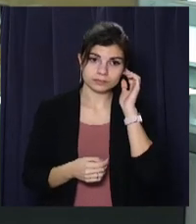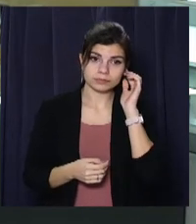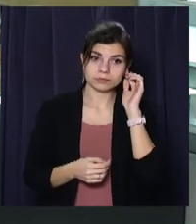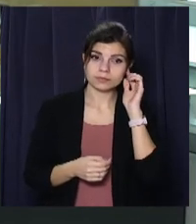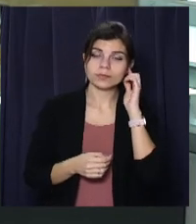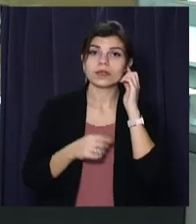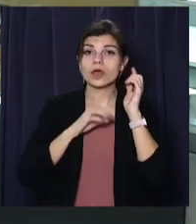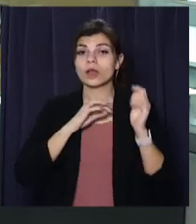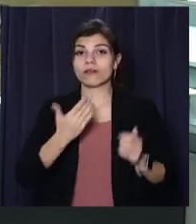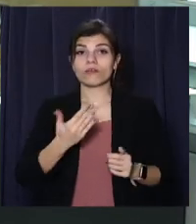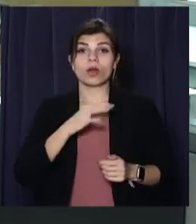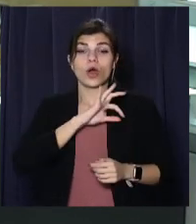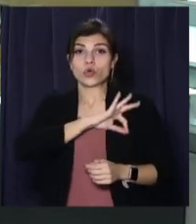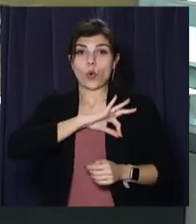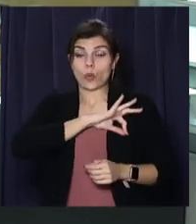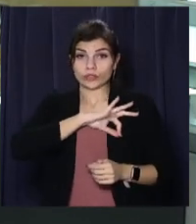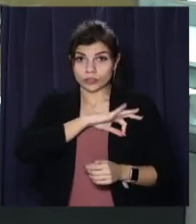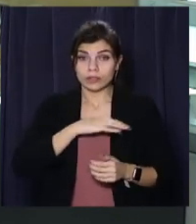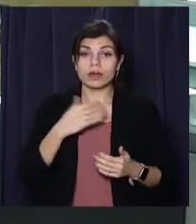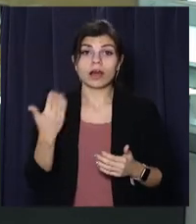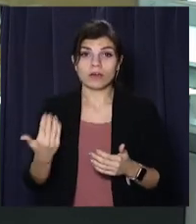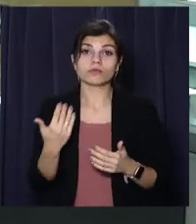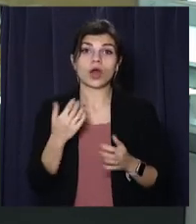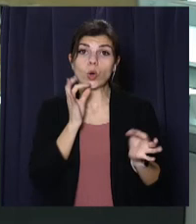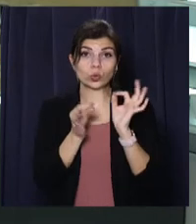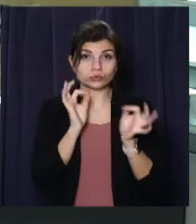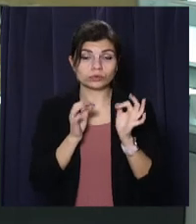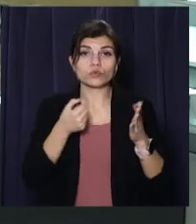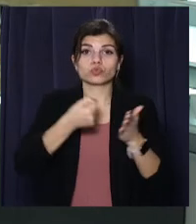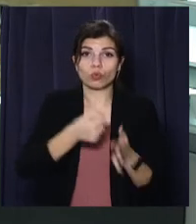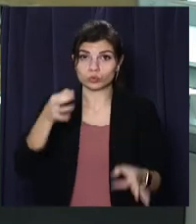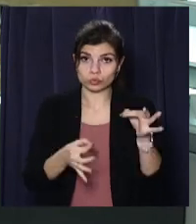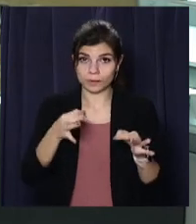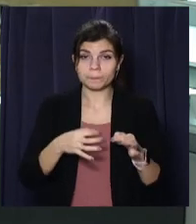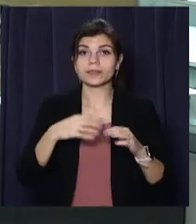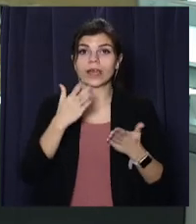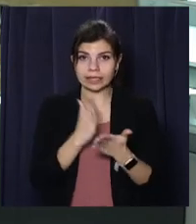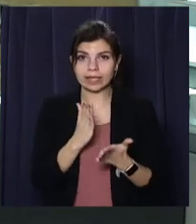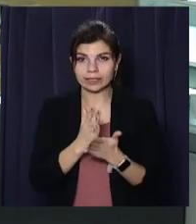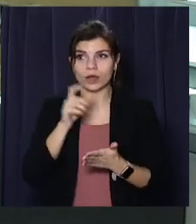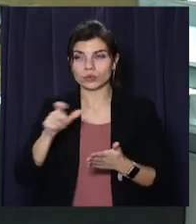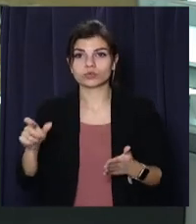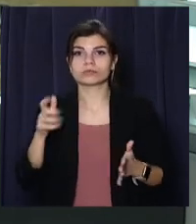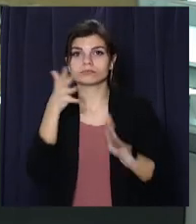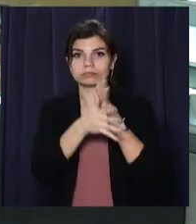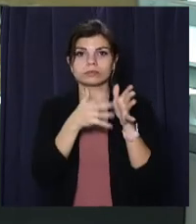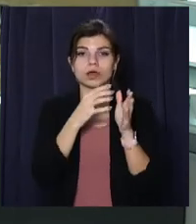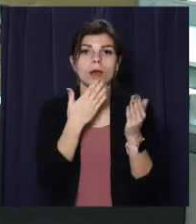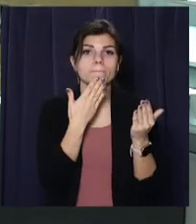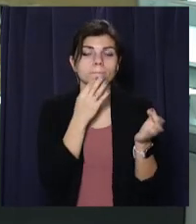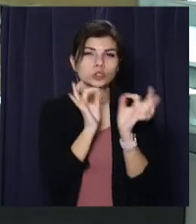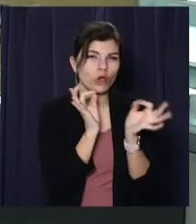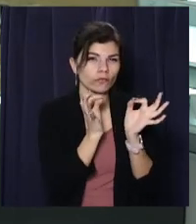Юридична консультація або захист інтересів у суді безкоштовно. У Дніпрі містянам надають первинну та вторинну юридичну